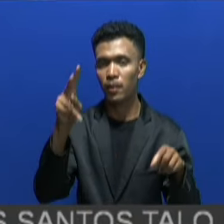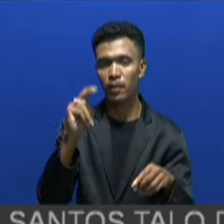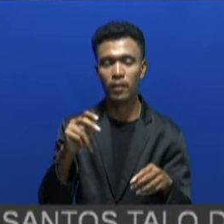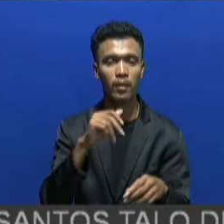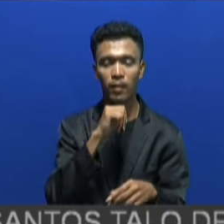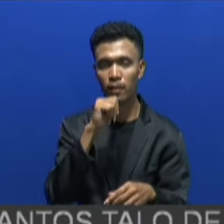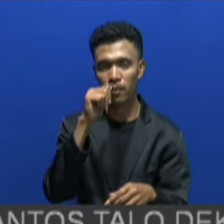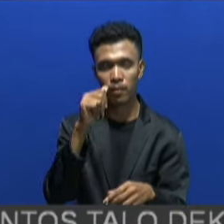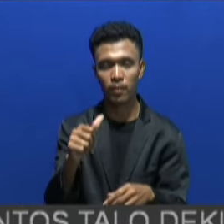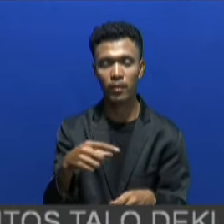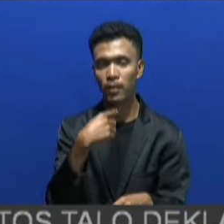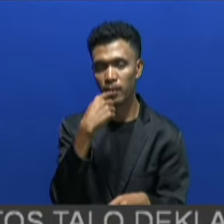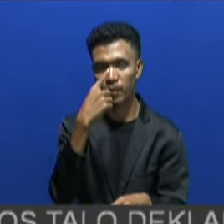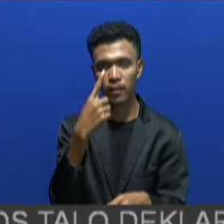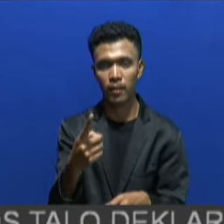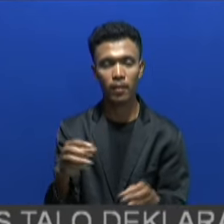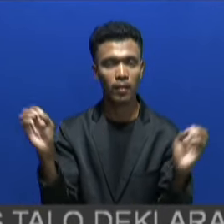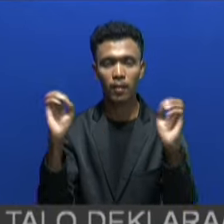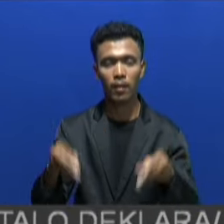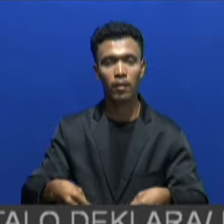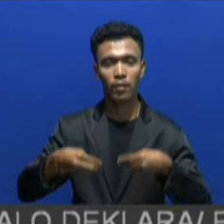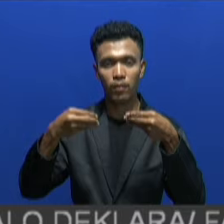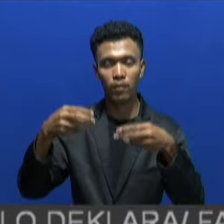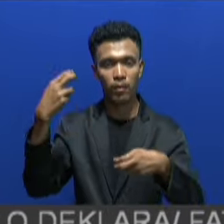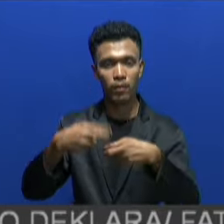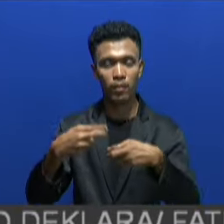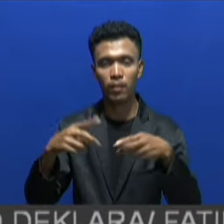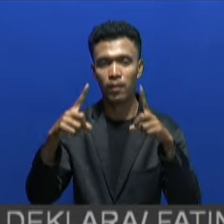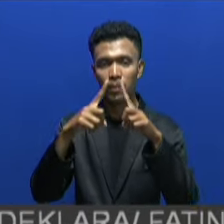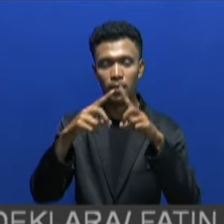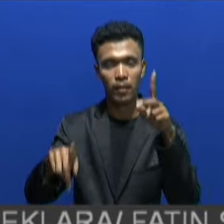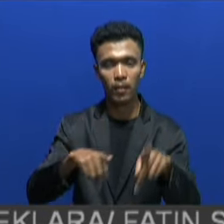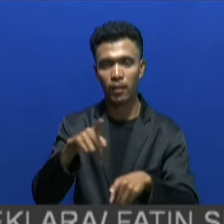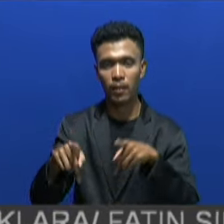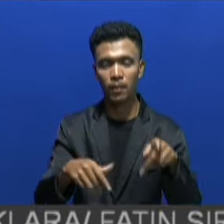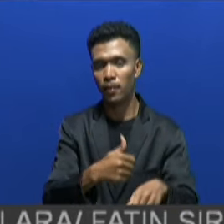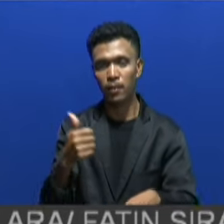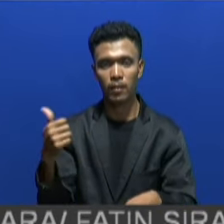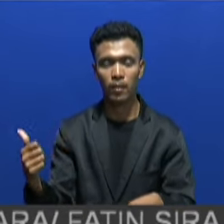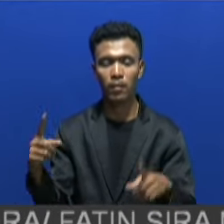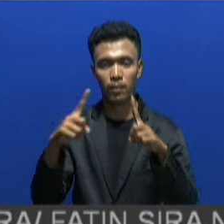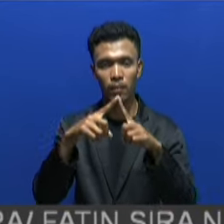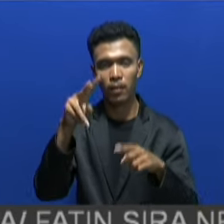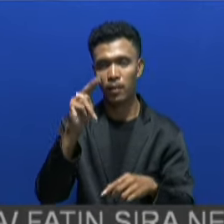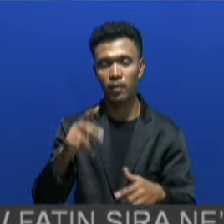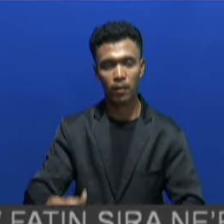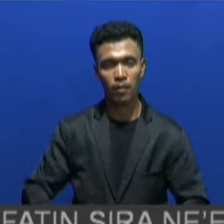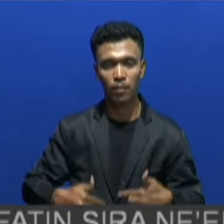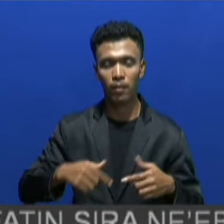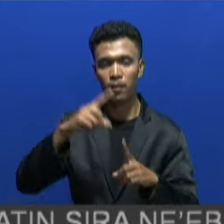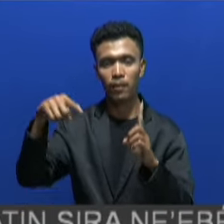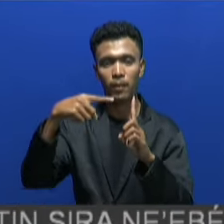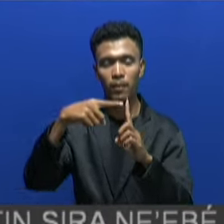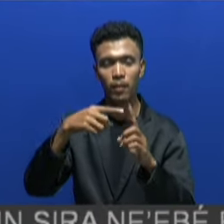karik Lucia consciente. La kohi fotoran bai masieluk, hodi hari ni moris. Tamba, bain hira familia